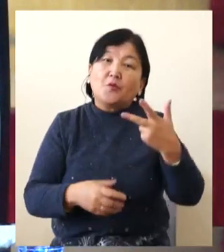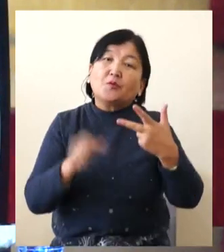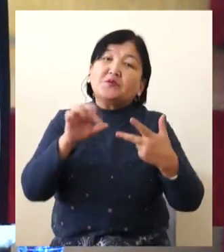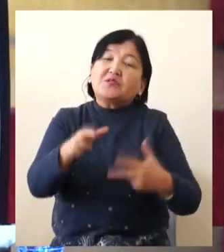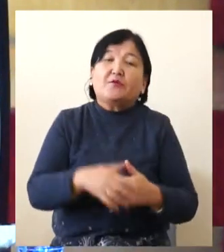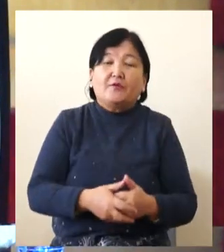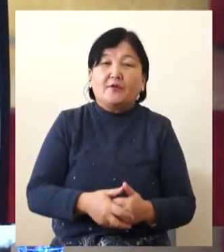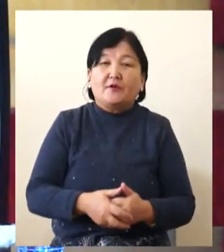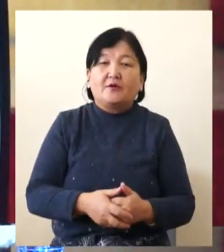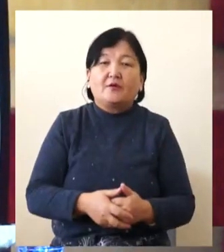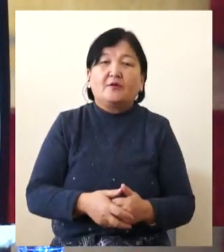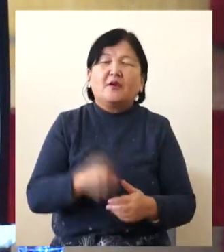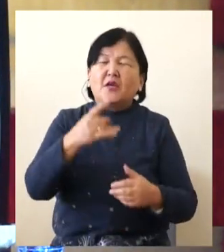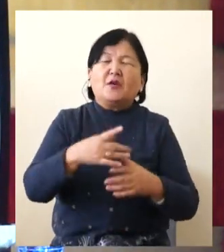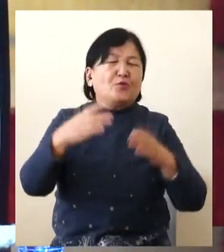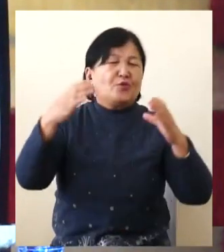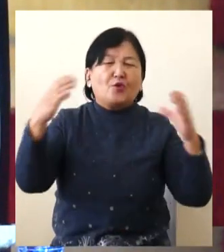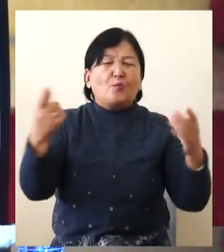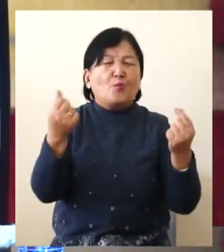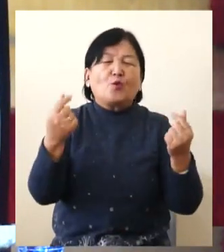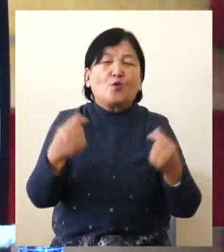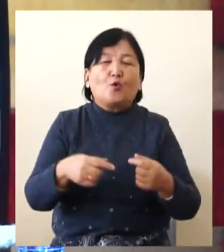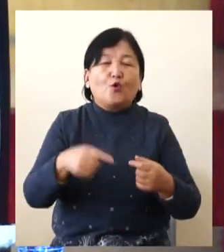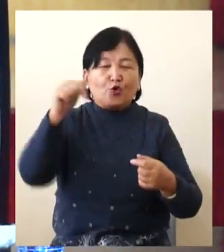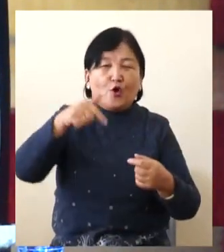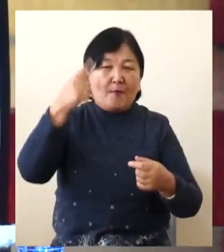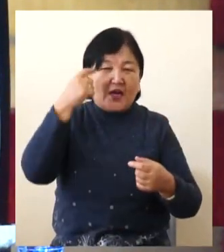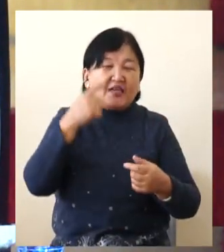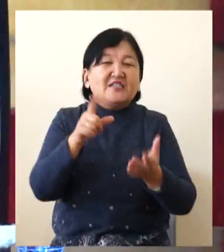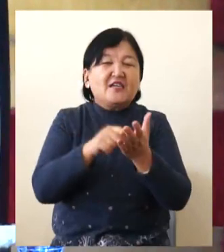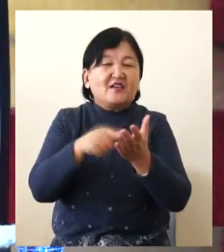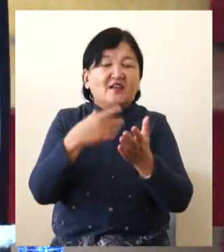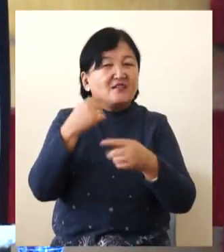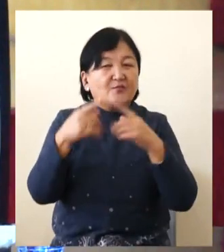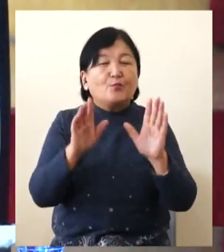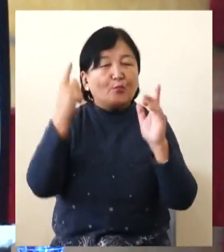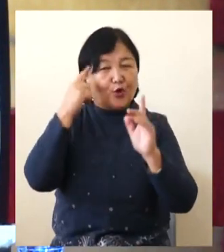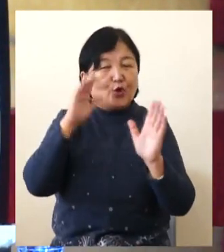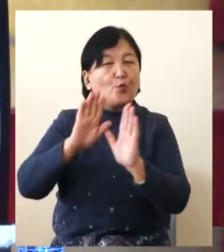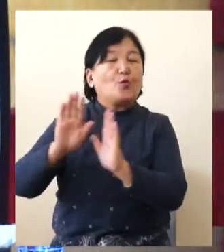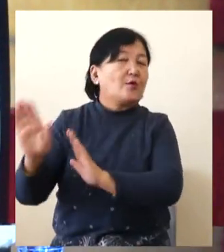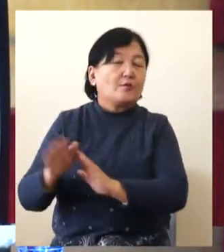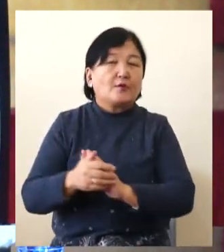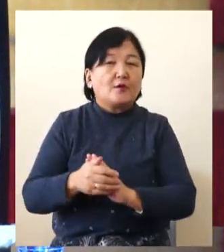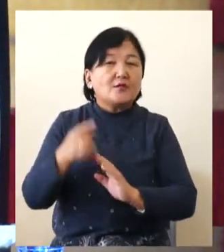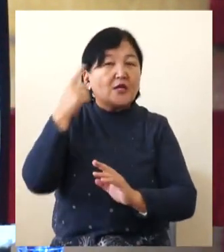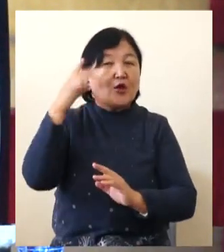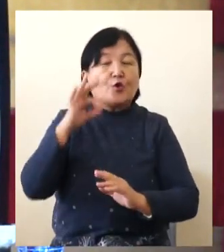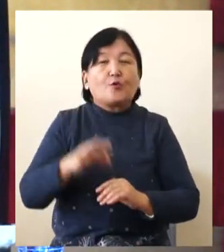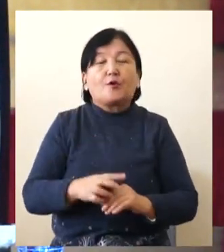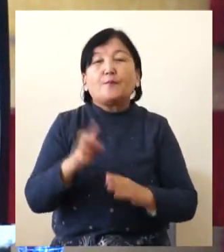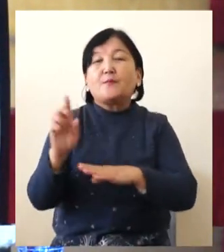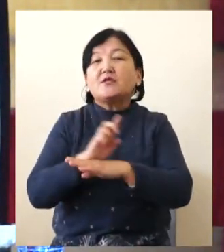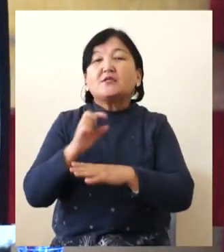3 сая болохоор нэг тийм их том мөнгө өнөө маргаашгүй хэрэгтэй гэд ингээд баймаргүй юм бэл. Санаанд ормооргүй бизнесүүд